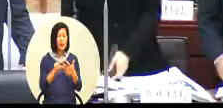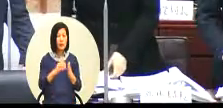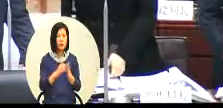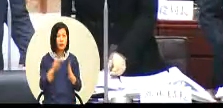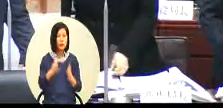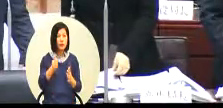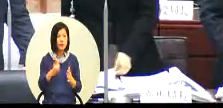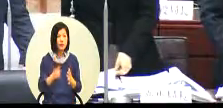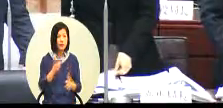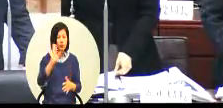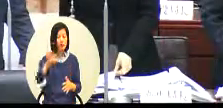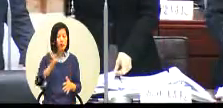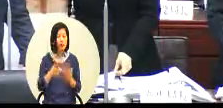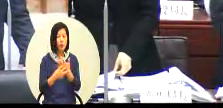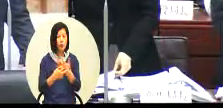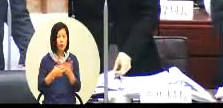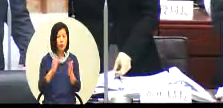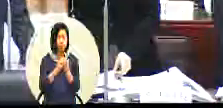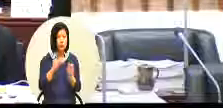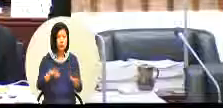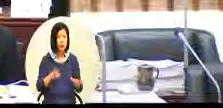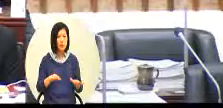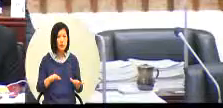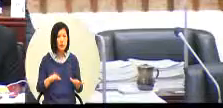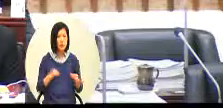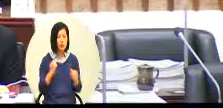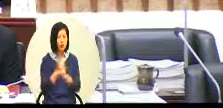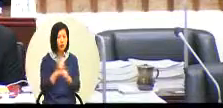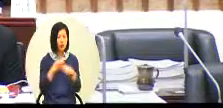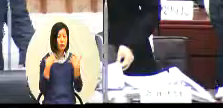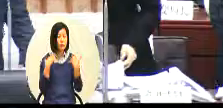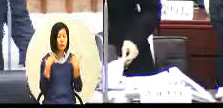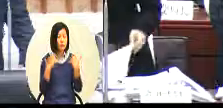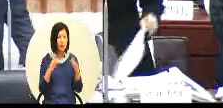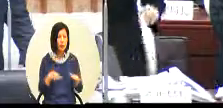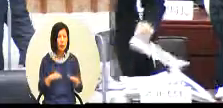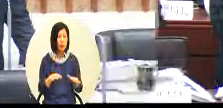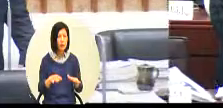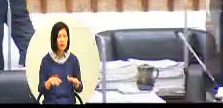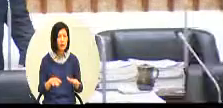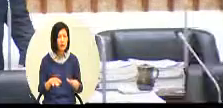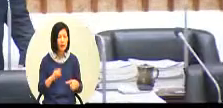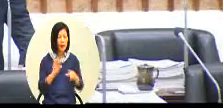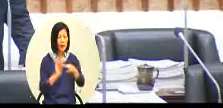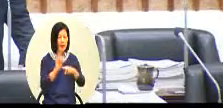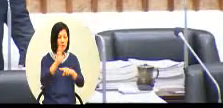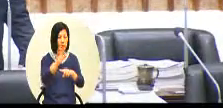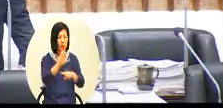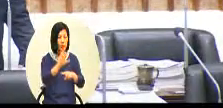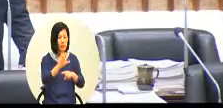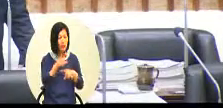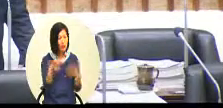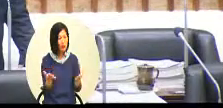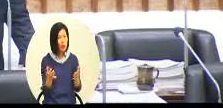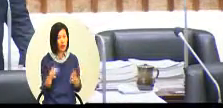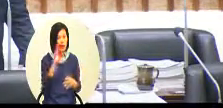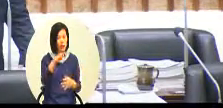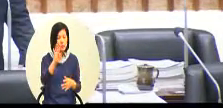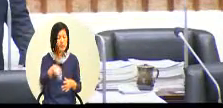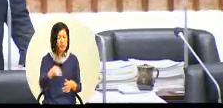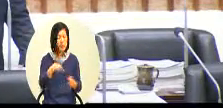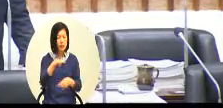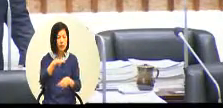理之家是属于卫生局目前的业务，那我们现在目前占床率大概是80%，所以月大概是